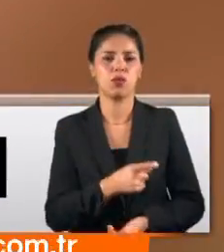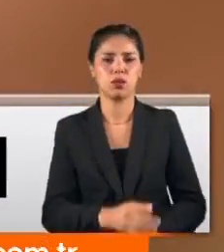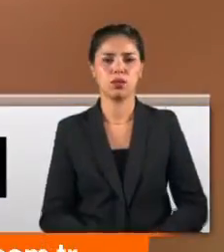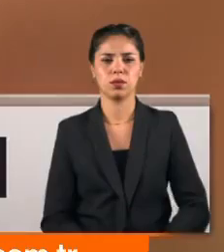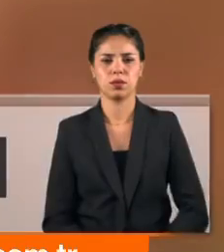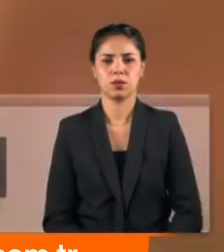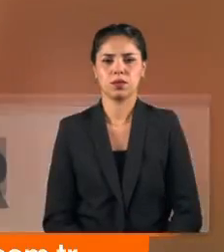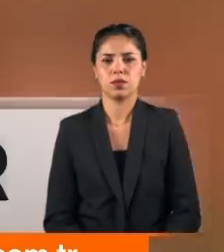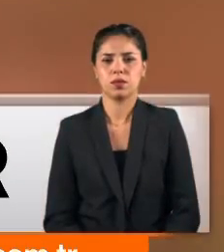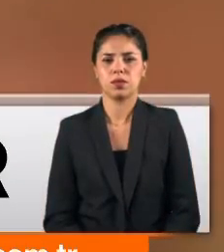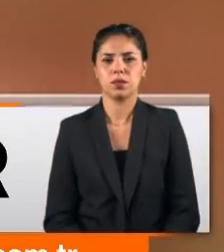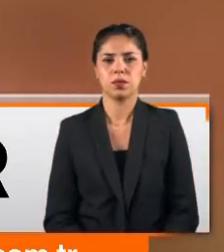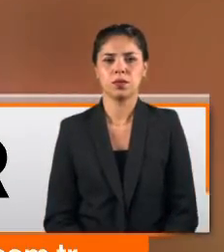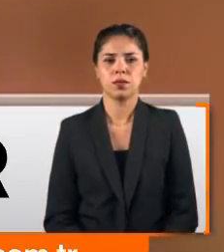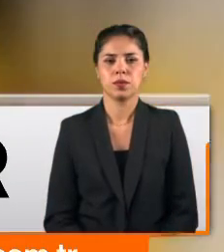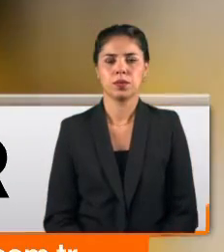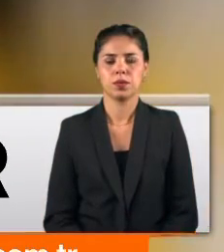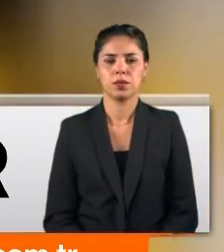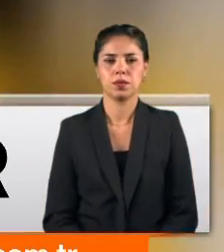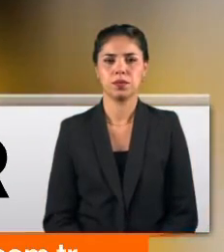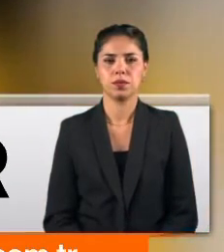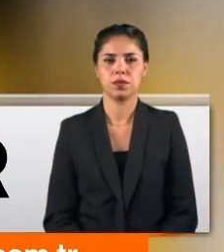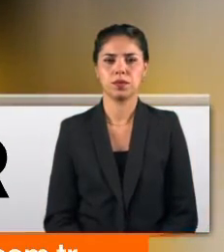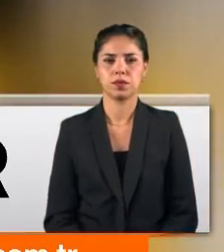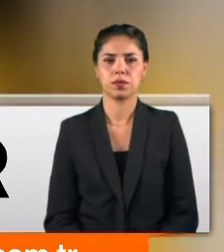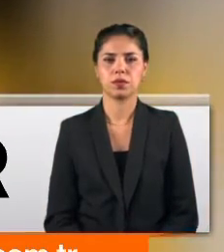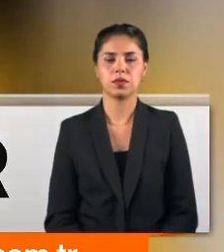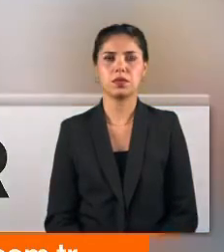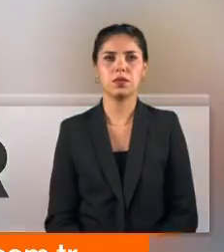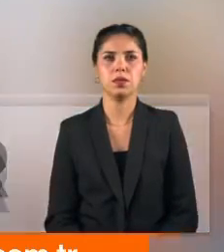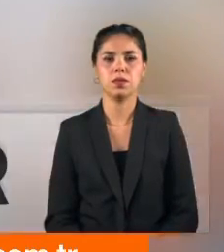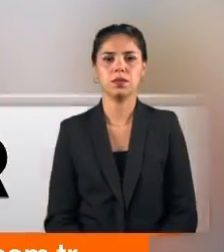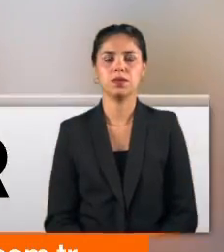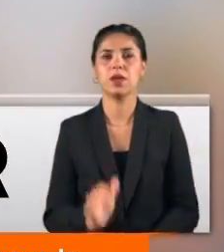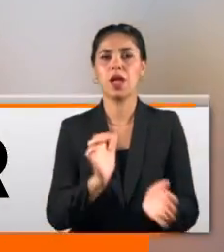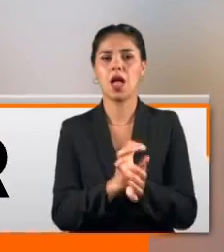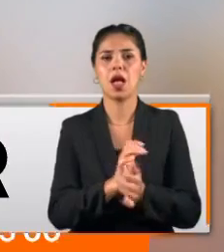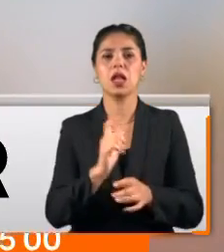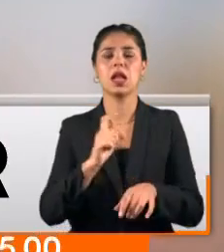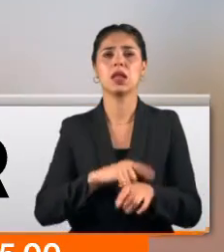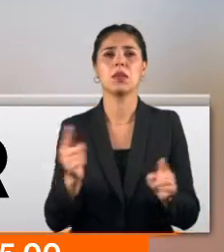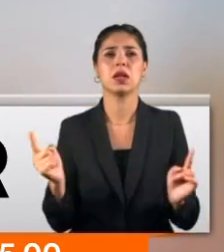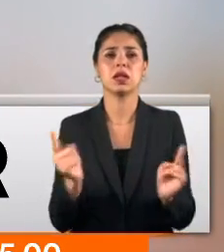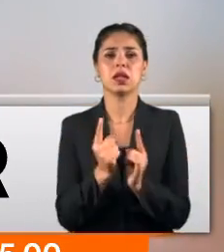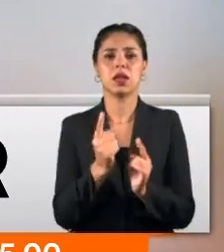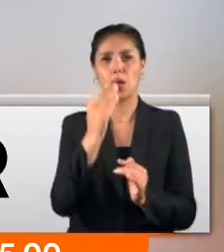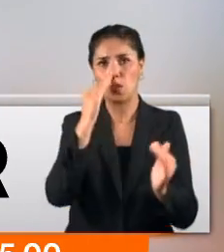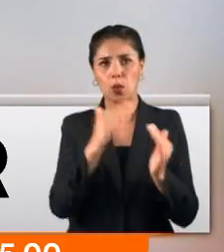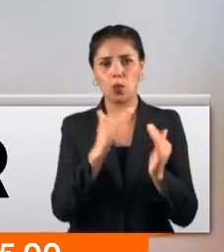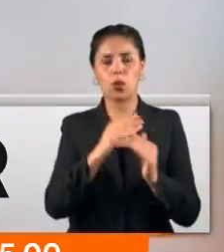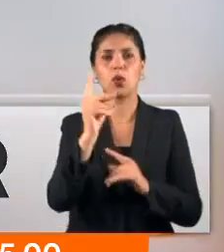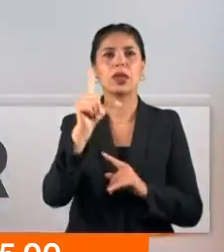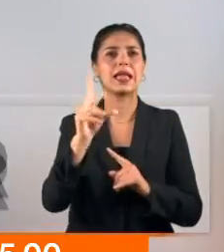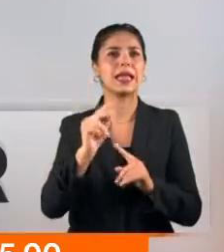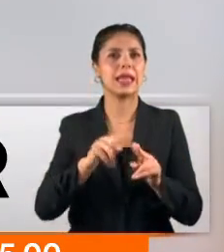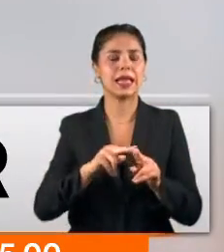Kendinizi kaydırın. Oğluma hayat verin. Sizin de başınıza gelebilirdi. Ailenin zamanı daralıyor. Uygun iliğin Ekim